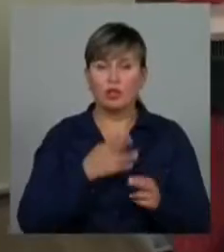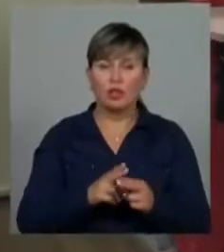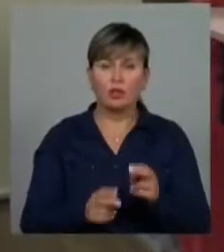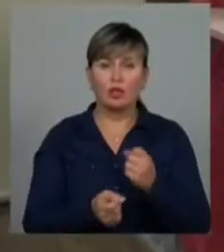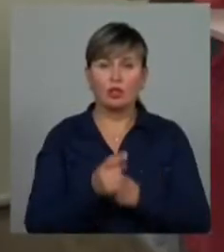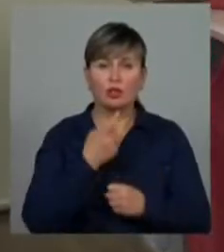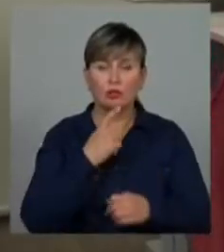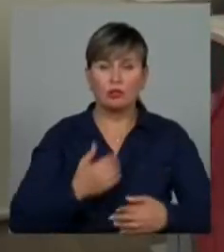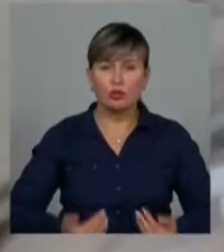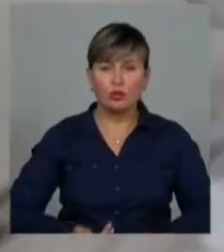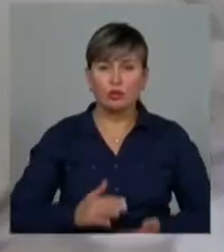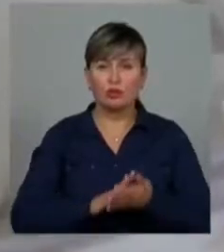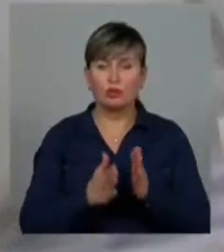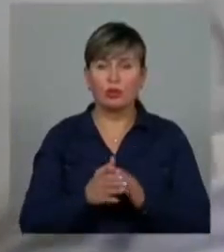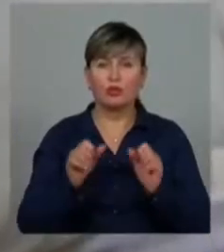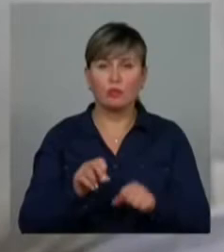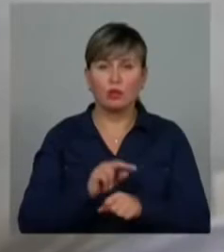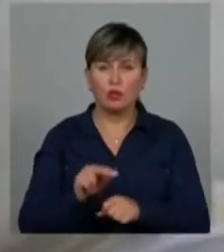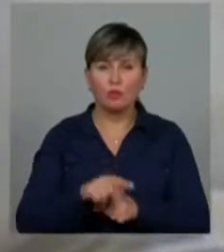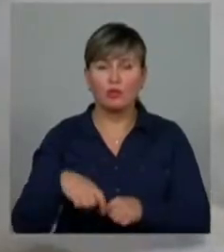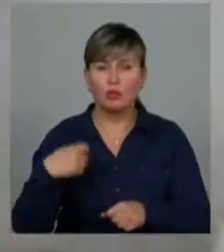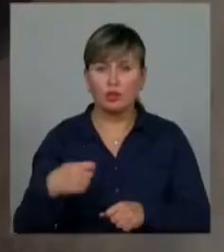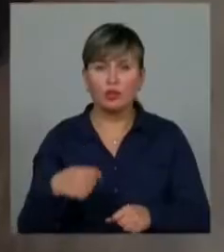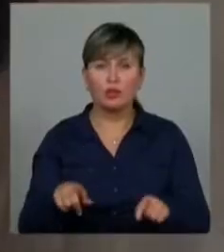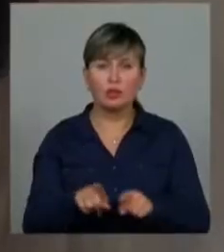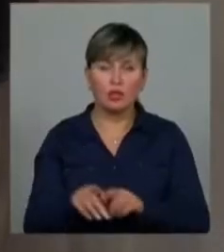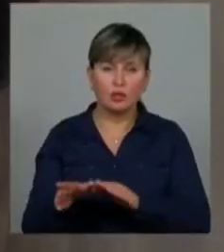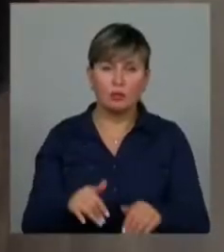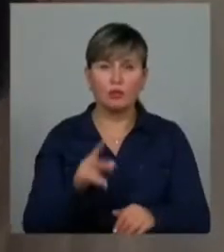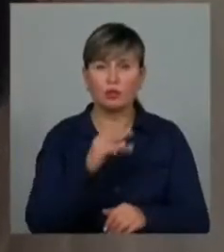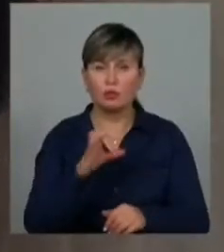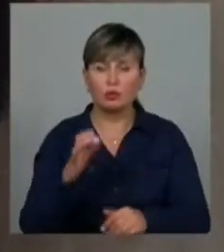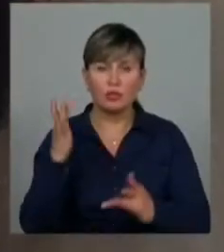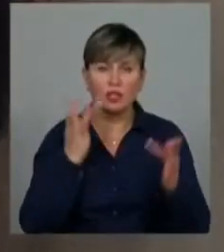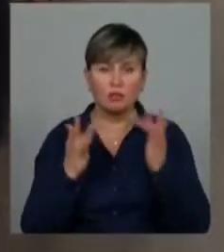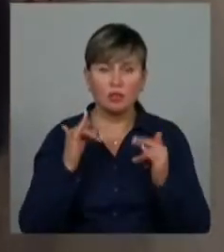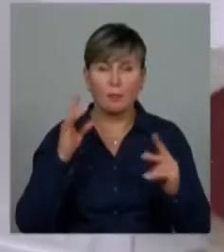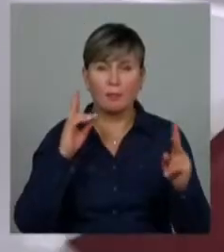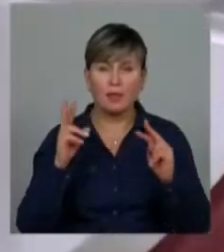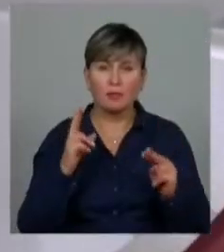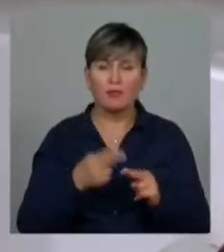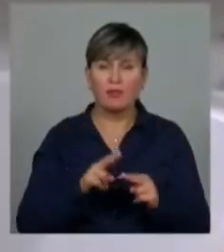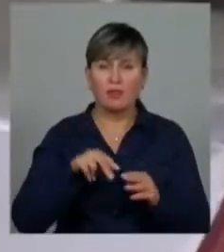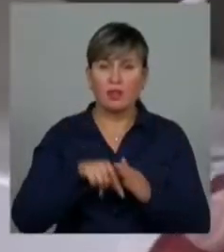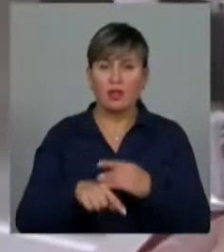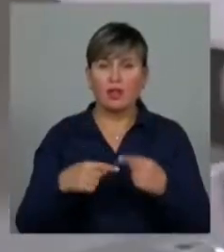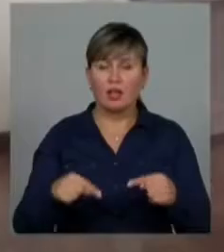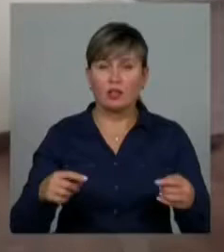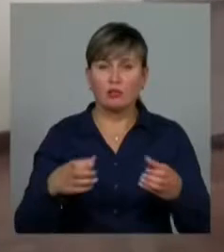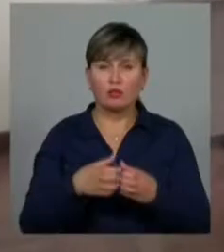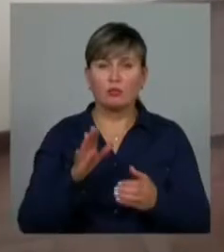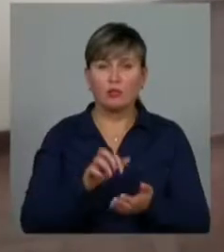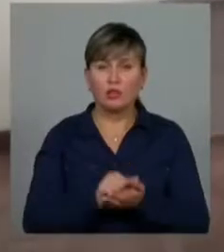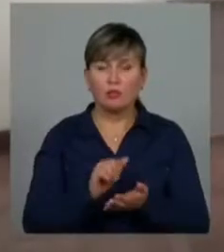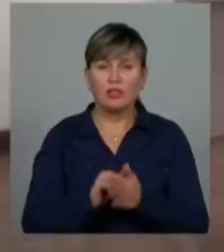оказались в трудной жизненной ситуации, смогут обучиться шитью, а также пройти курсы косметологов и парикмахеров. В этом же здании в различных кружках будут